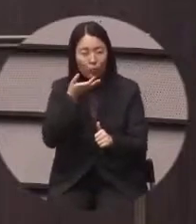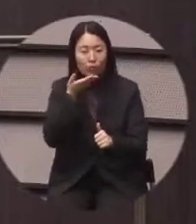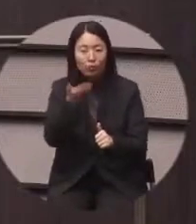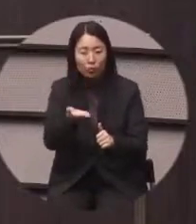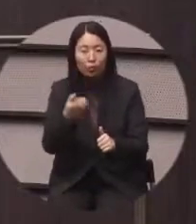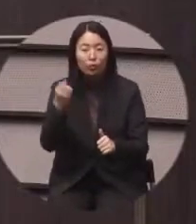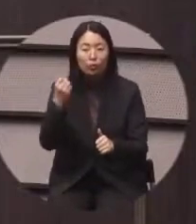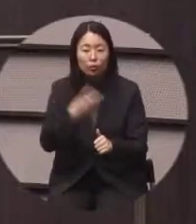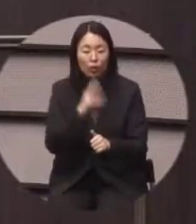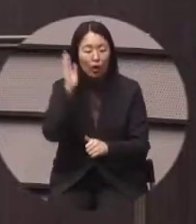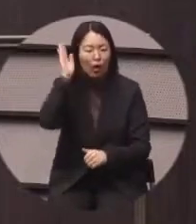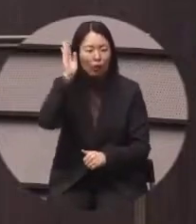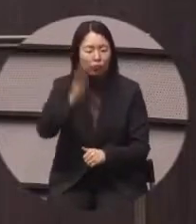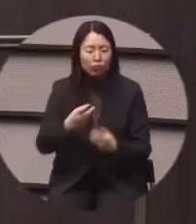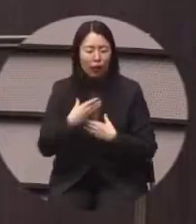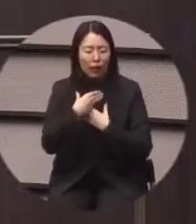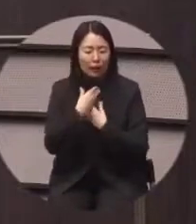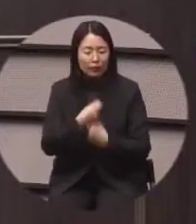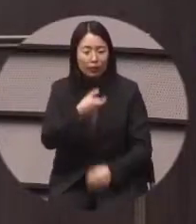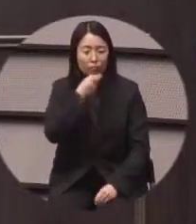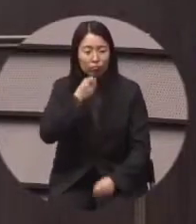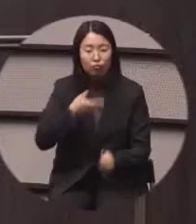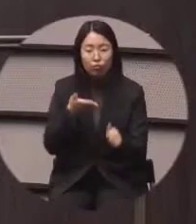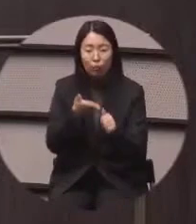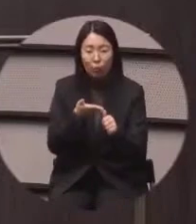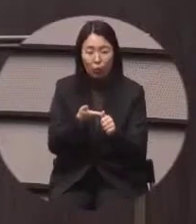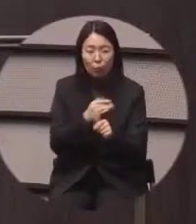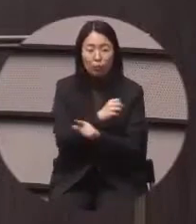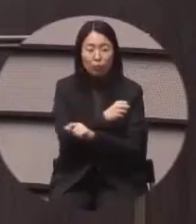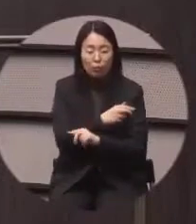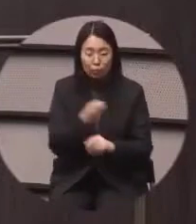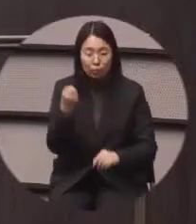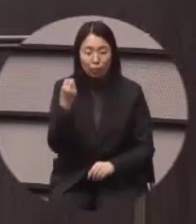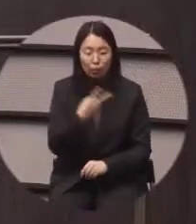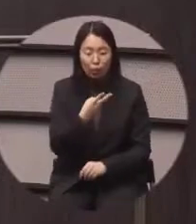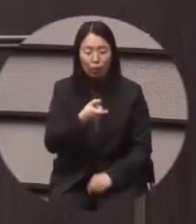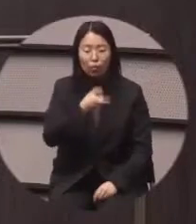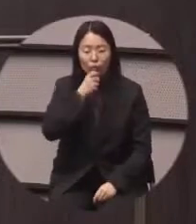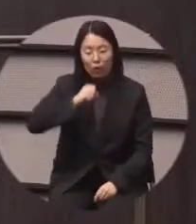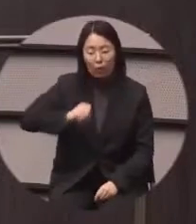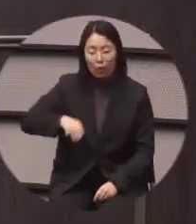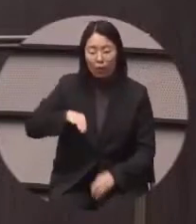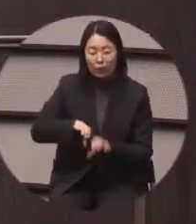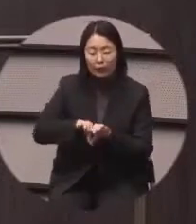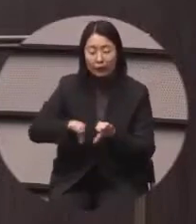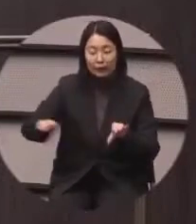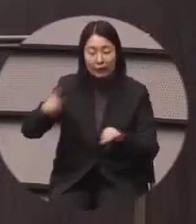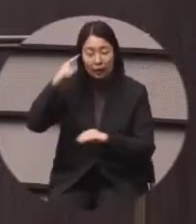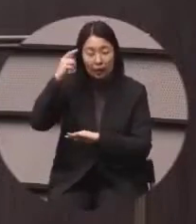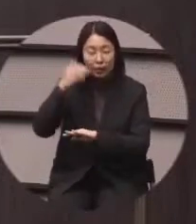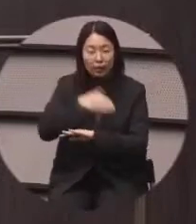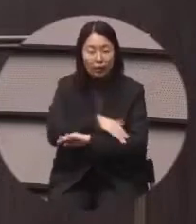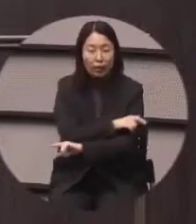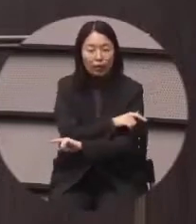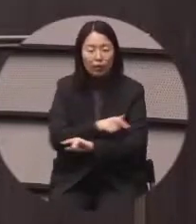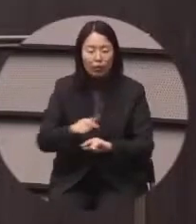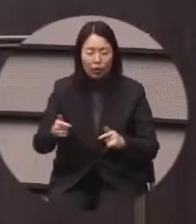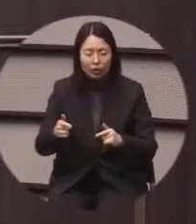공급과 더불어 하수도 정비 기본계획서의 수립 지연으로 인한 각종 도시개발